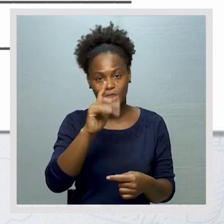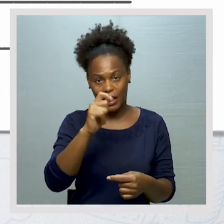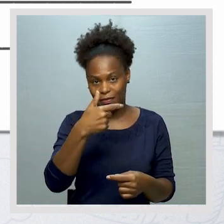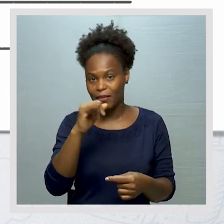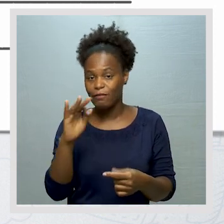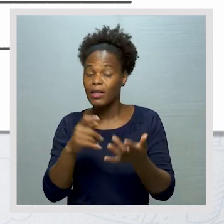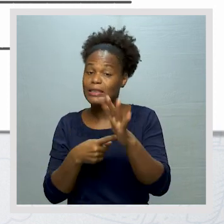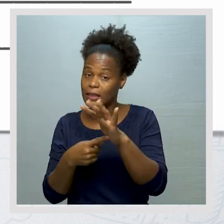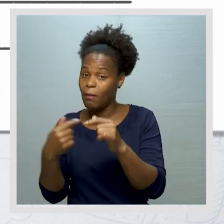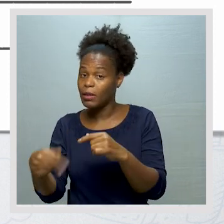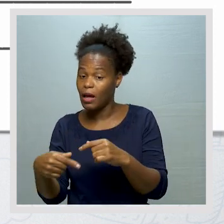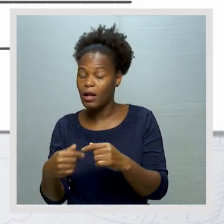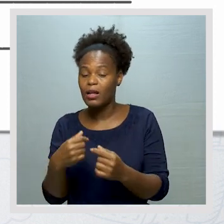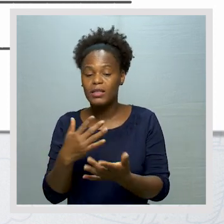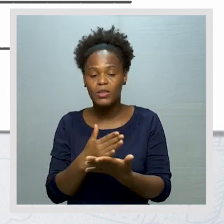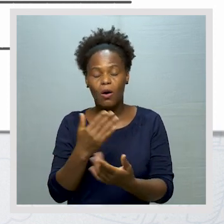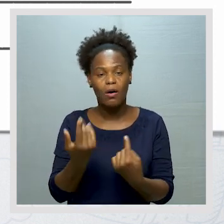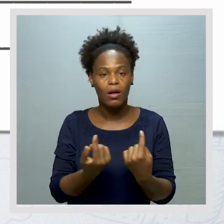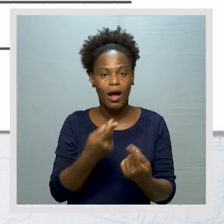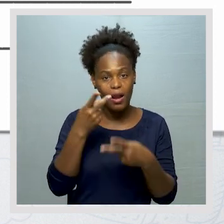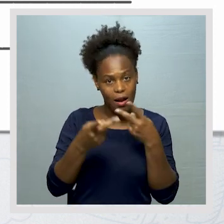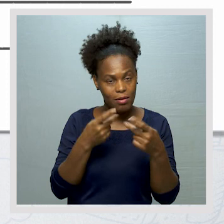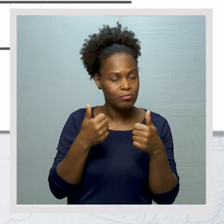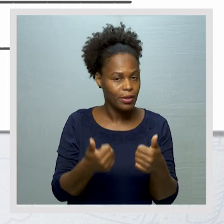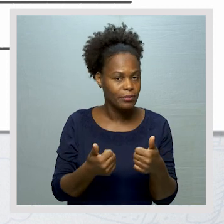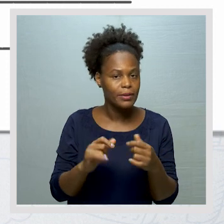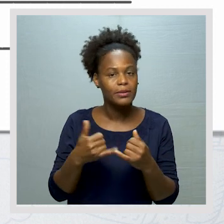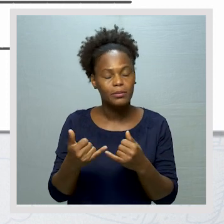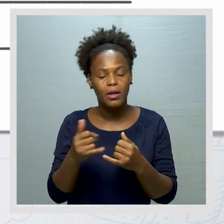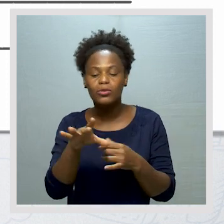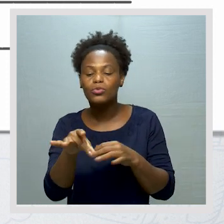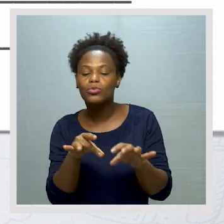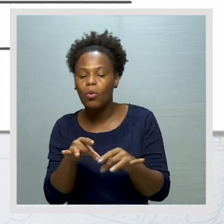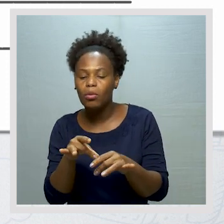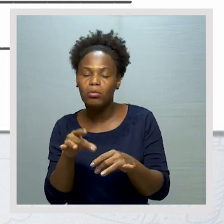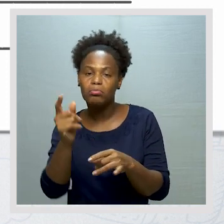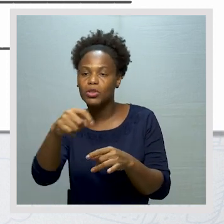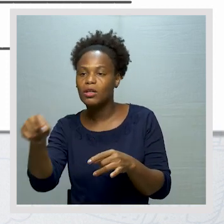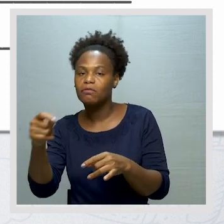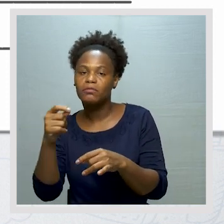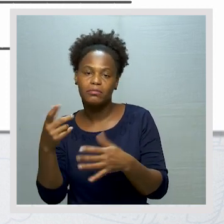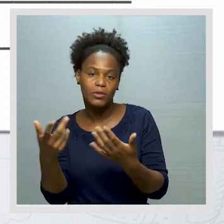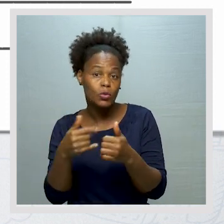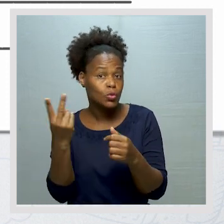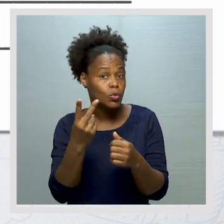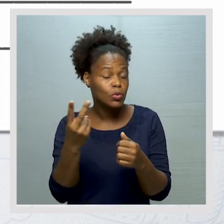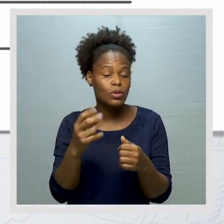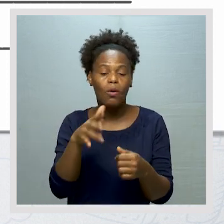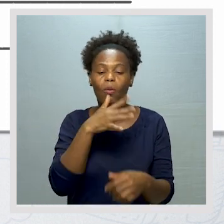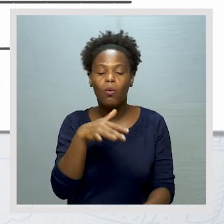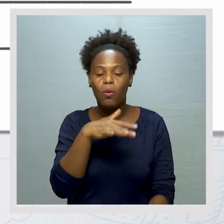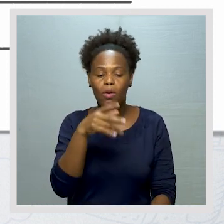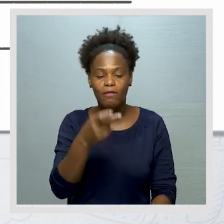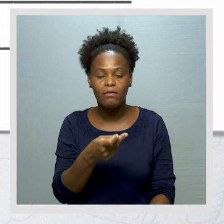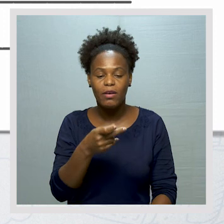exemple. Vous allez seulement y analyser bien et vous allez choisir l'un ou l'autre, tous les deux. Où est-ce